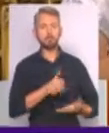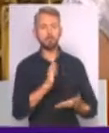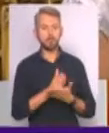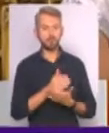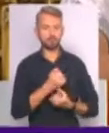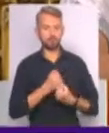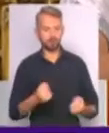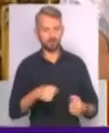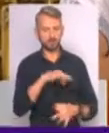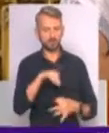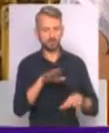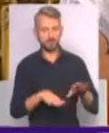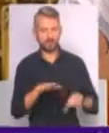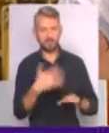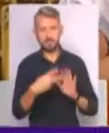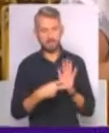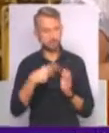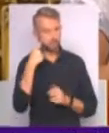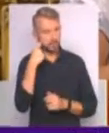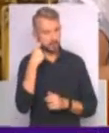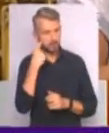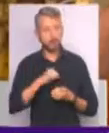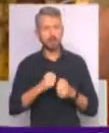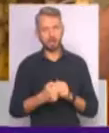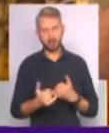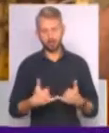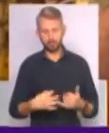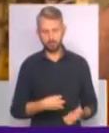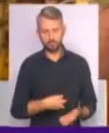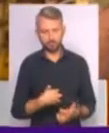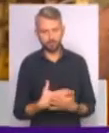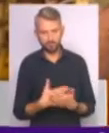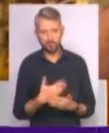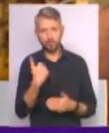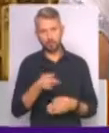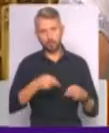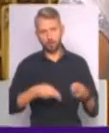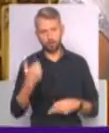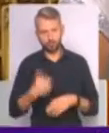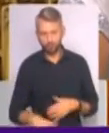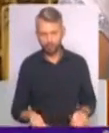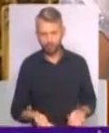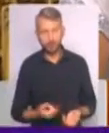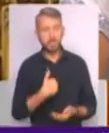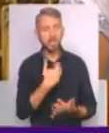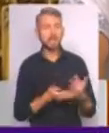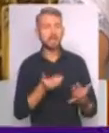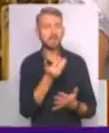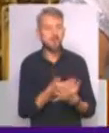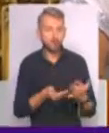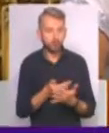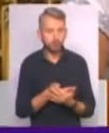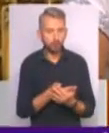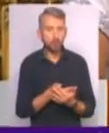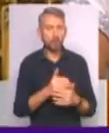лишний вес, 57 лет, камни в желчном пузыре, ну, предположим, их уже прооперировали, я советую, конечно, уменьшить в